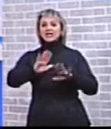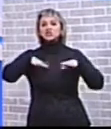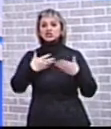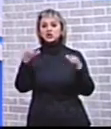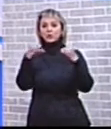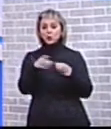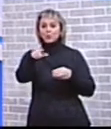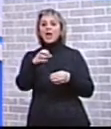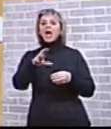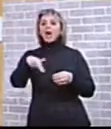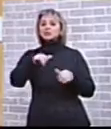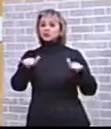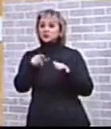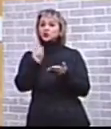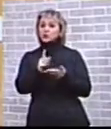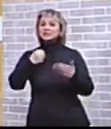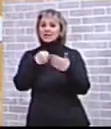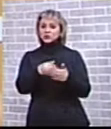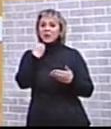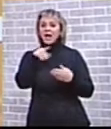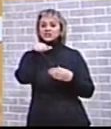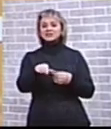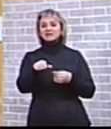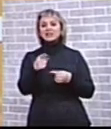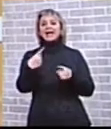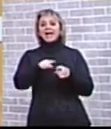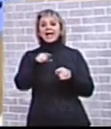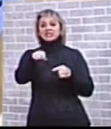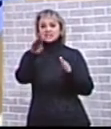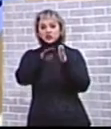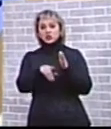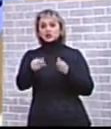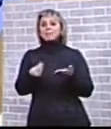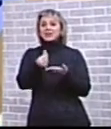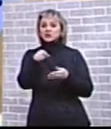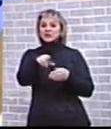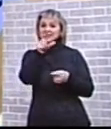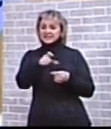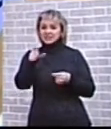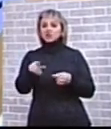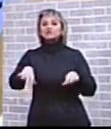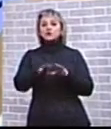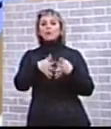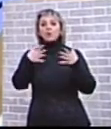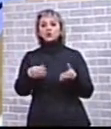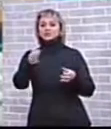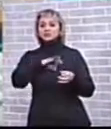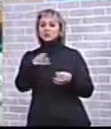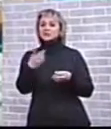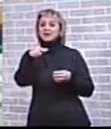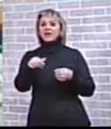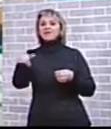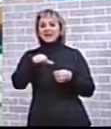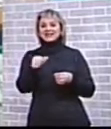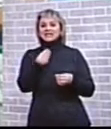группа. Общепит должен стать доступнее и качественнее. Ведь из-за снижения платежеспособности населения все большим спросом пользуется вредный